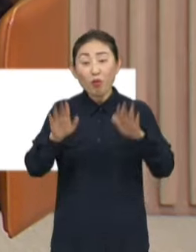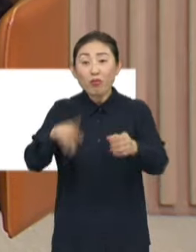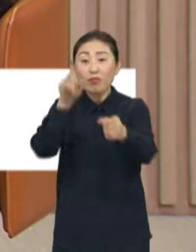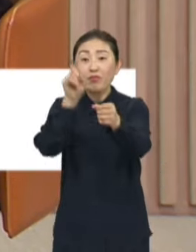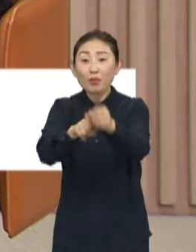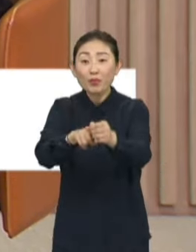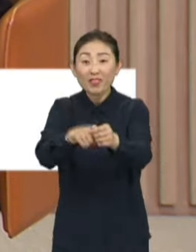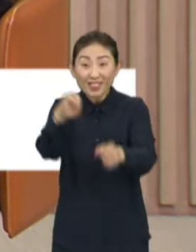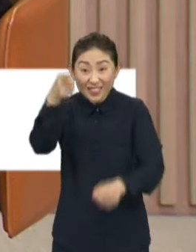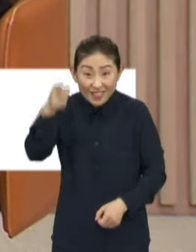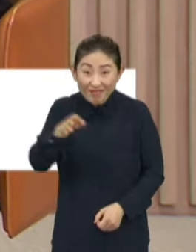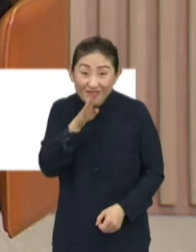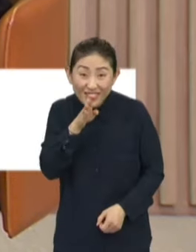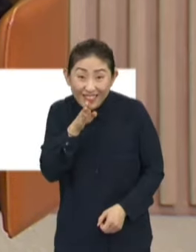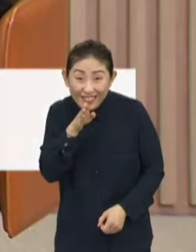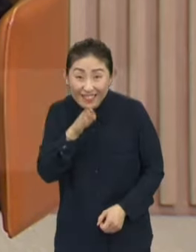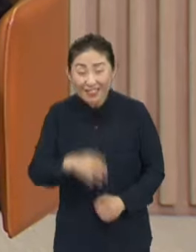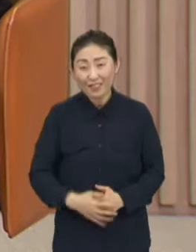목표는 우승이다?